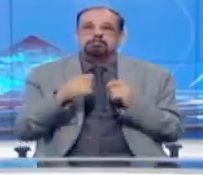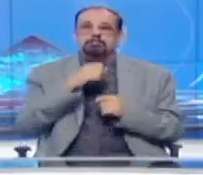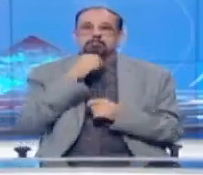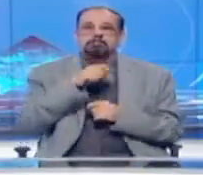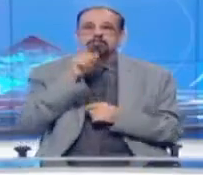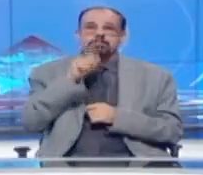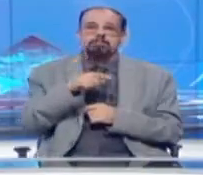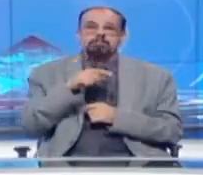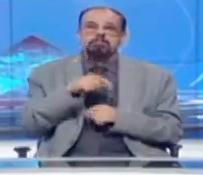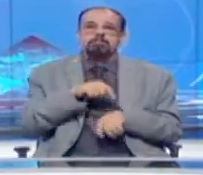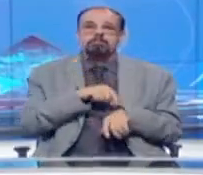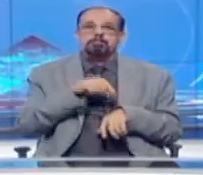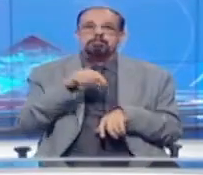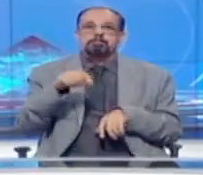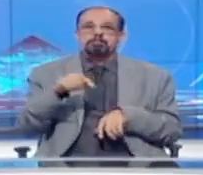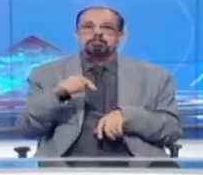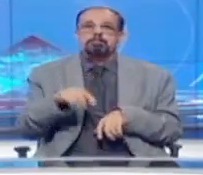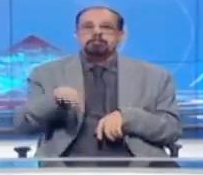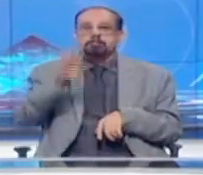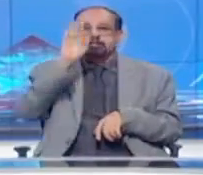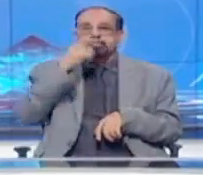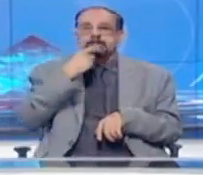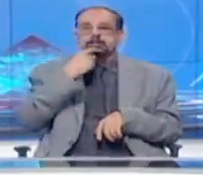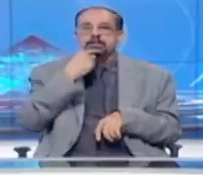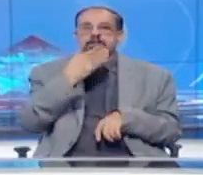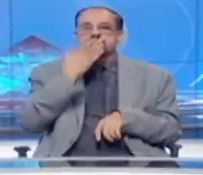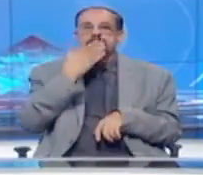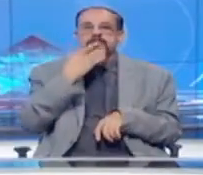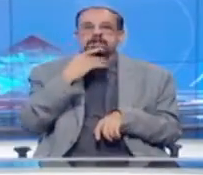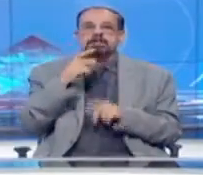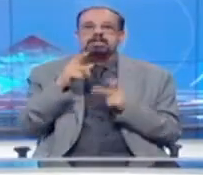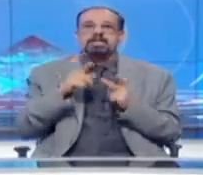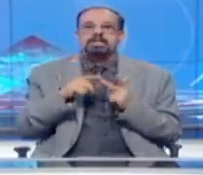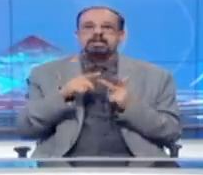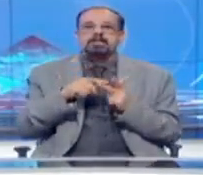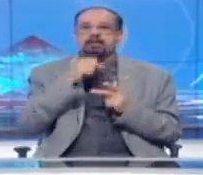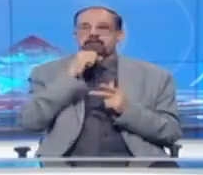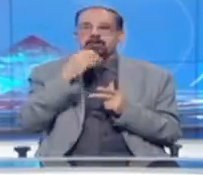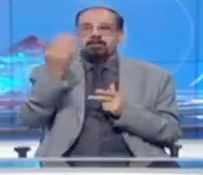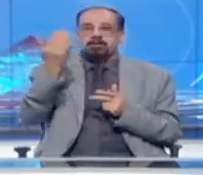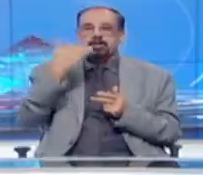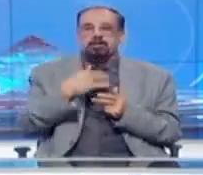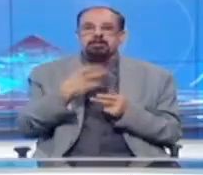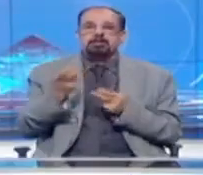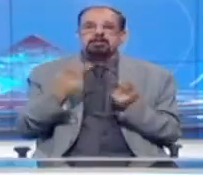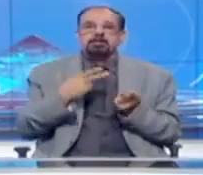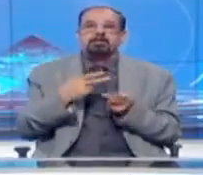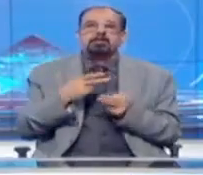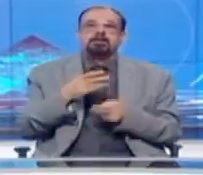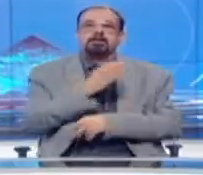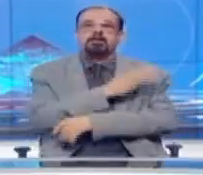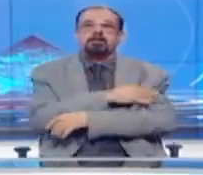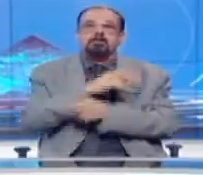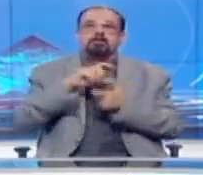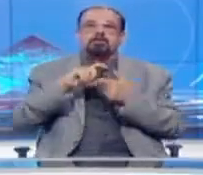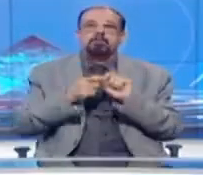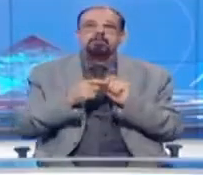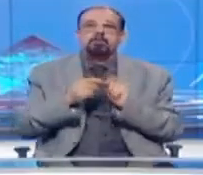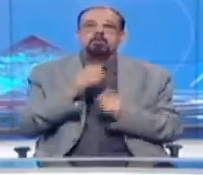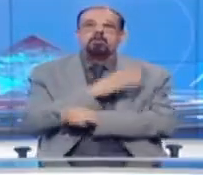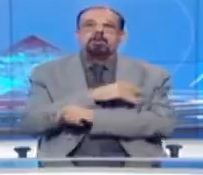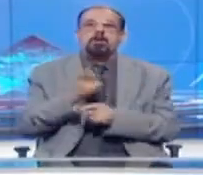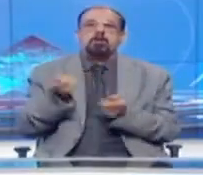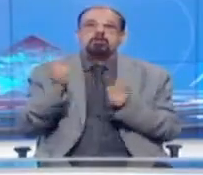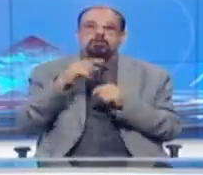أعلنت فرنسا اليوم إرجاء زيارة ملك بريطانيا تشارلز الثالث لفرنسا بعد أن دعت نقابات العمال إلى